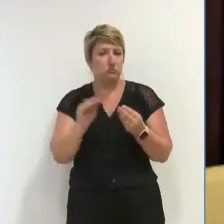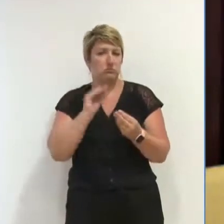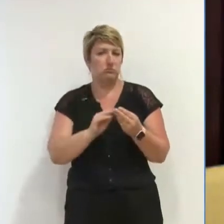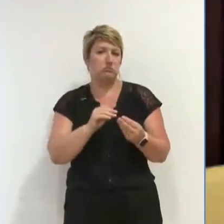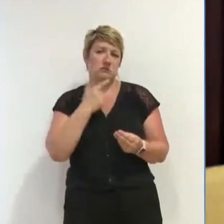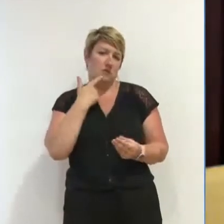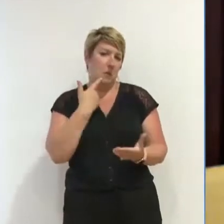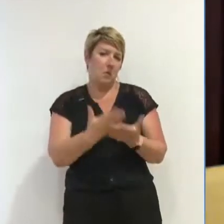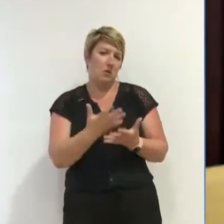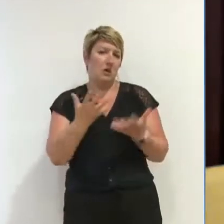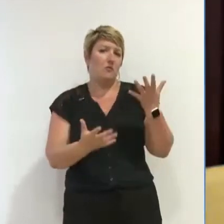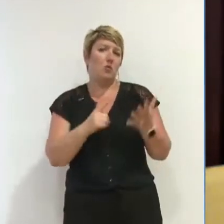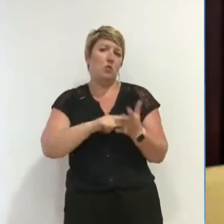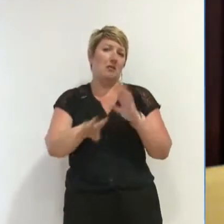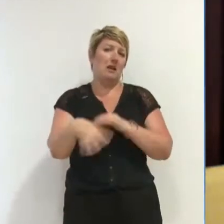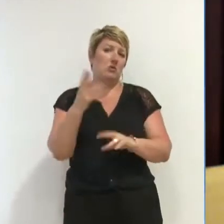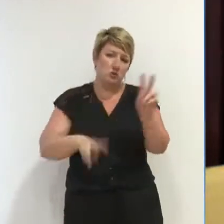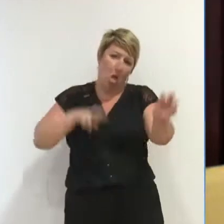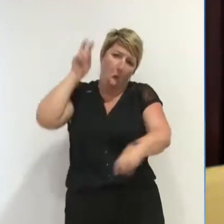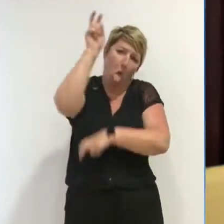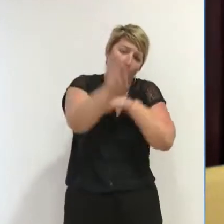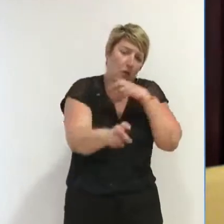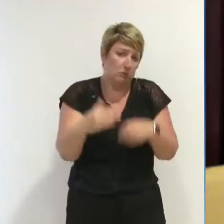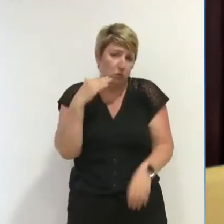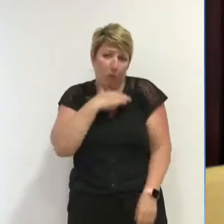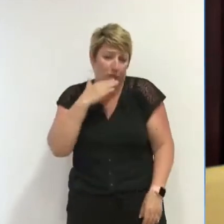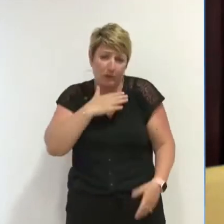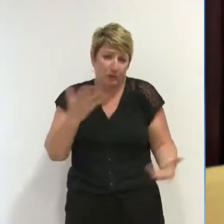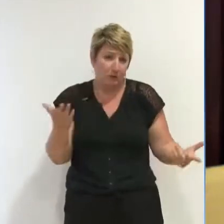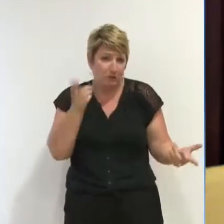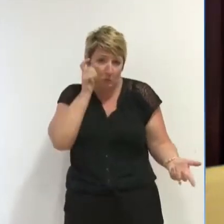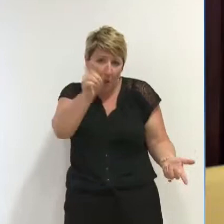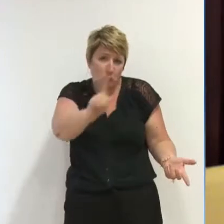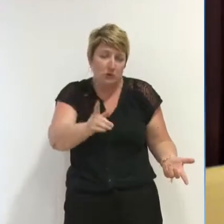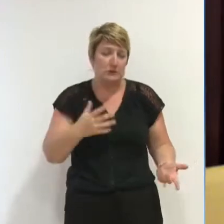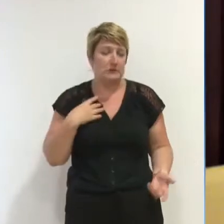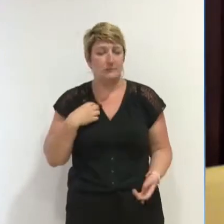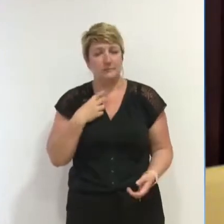précipitation des décisions à cette époque-là et sur la cohérence de tout cela.